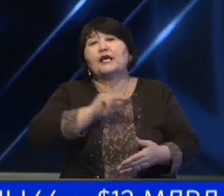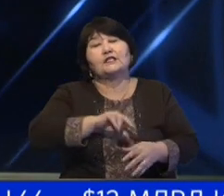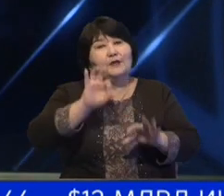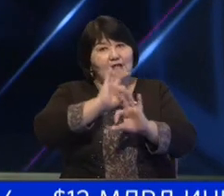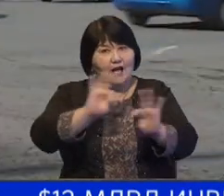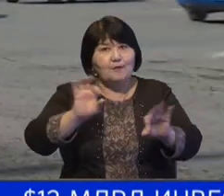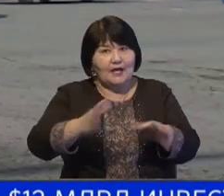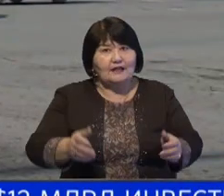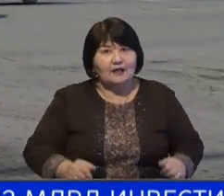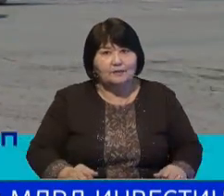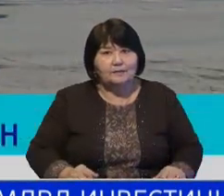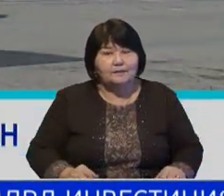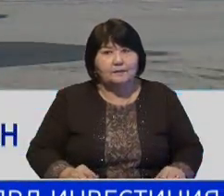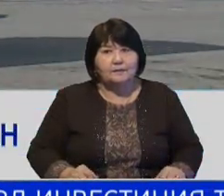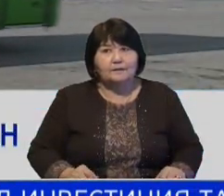хабарлады.